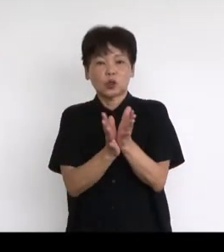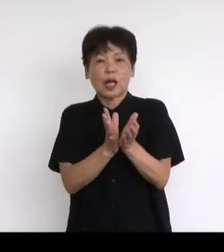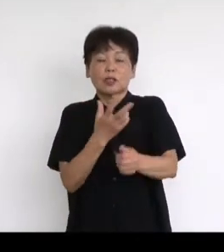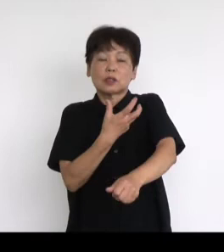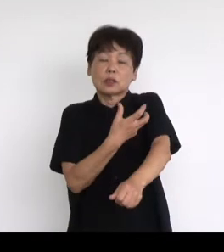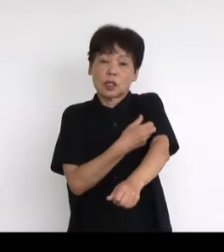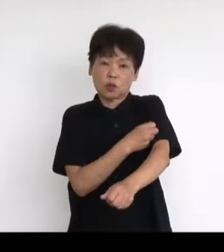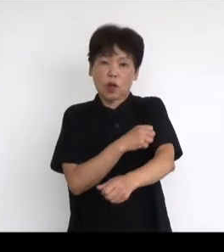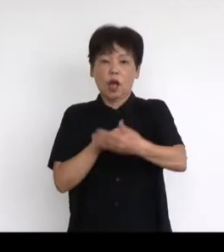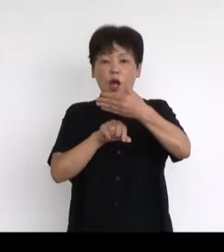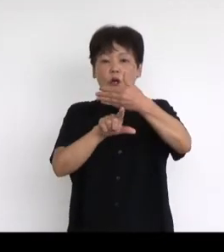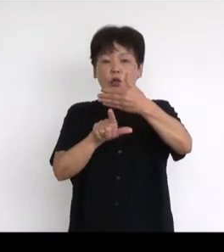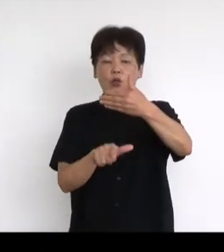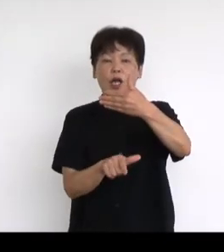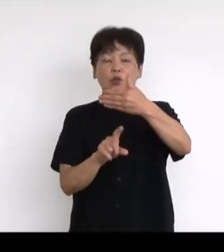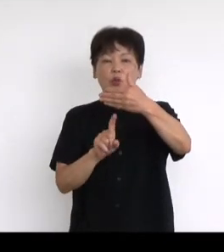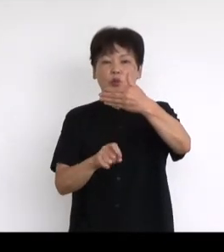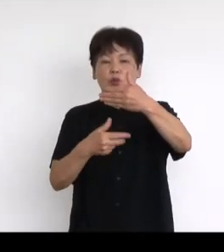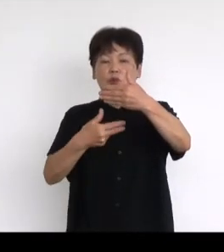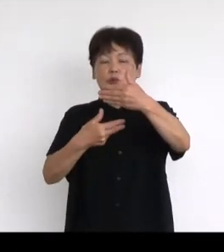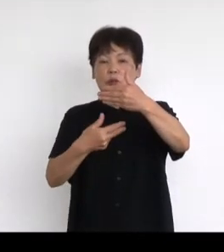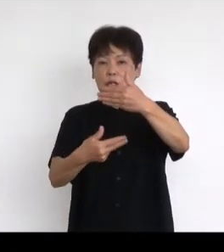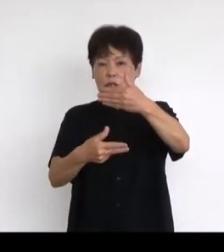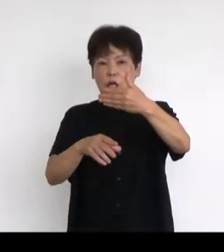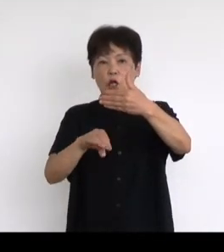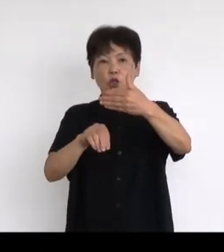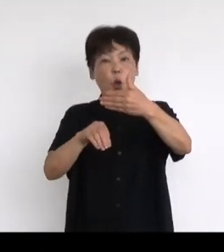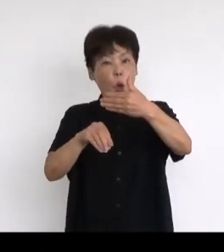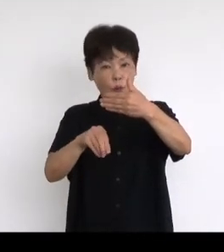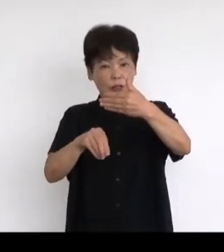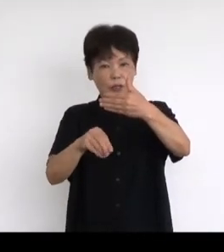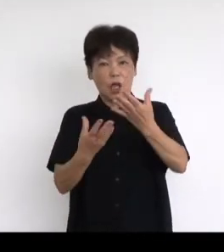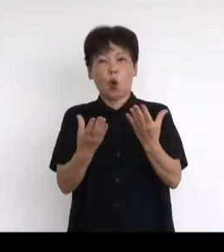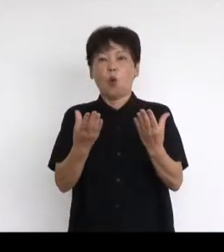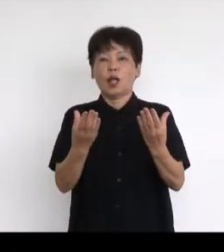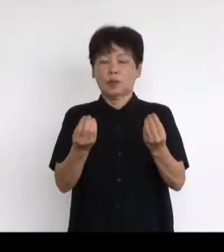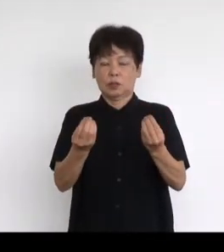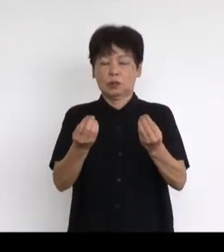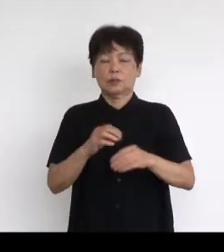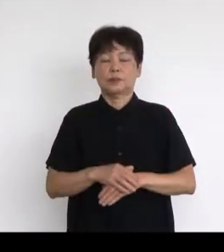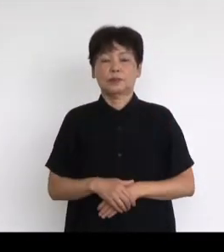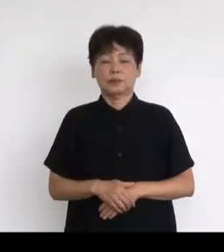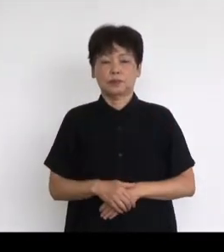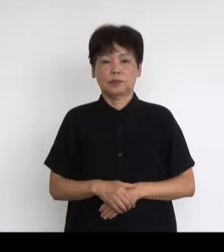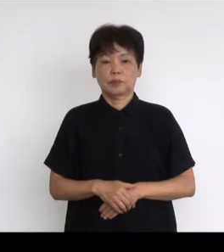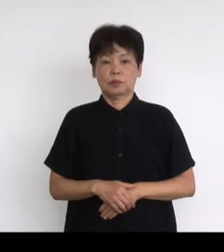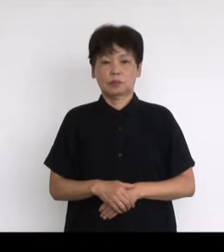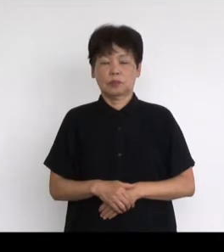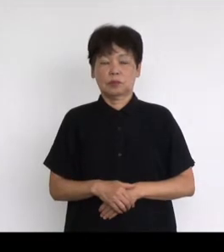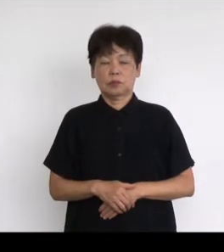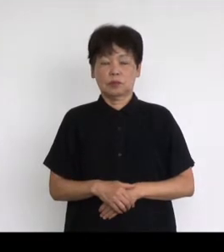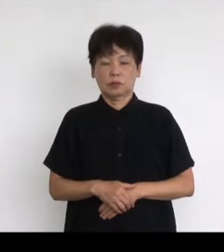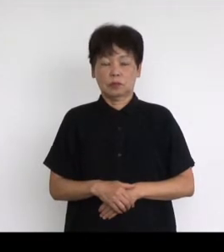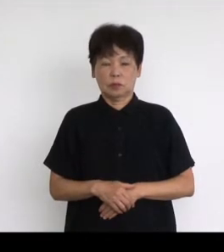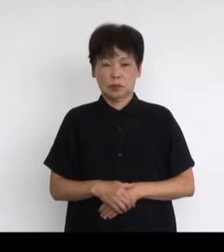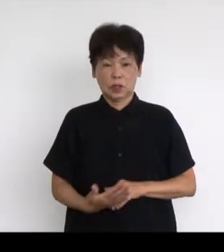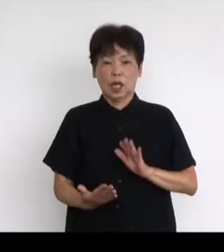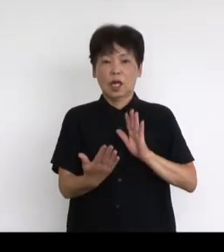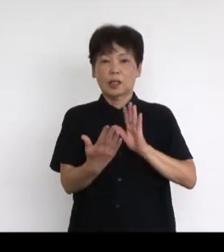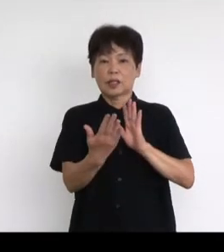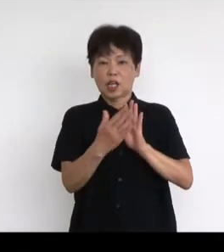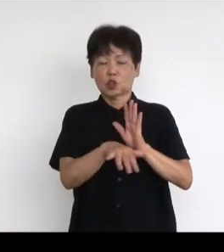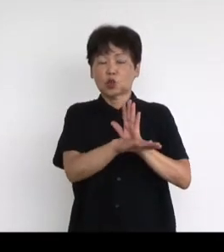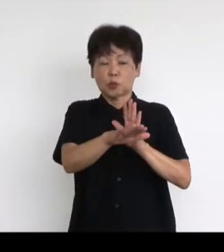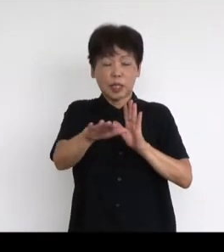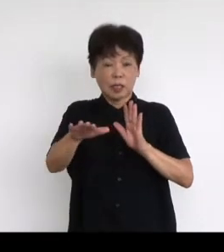9月17日土曜日で終了となります。対象の方で接種